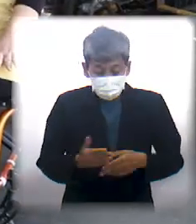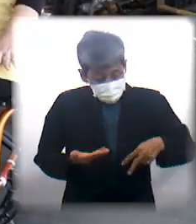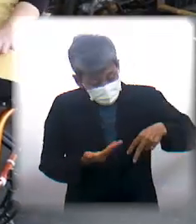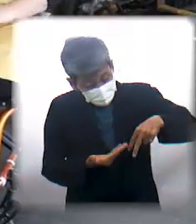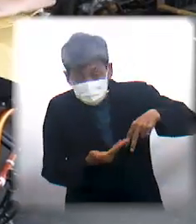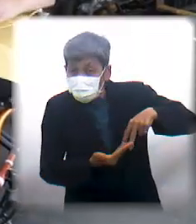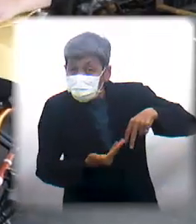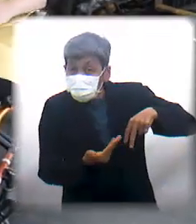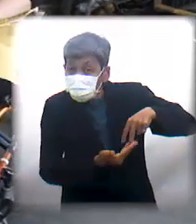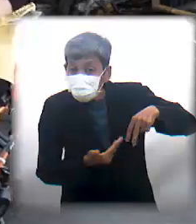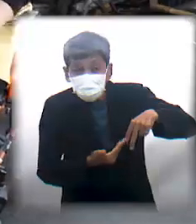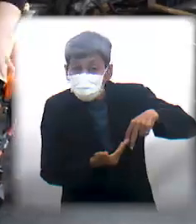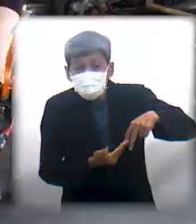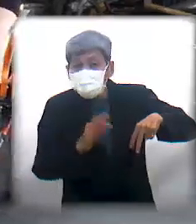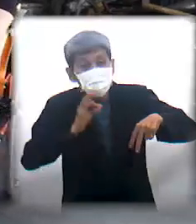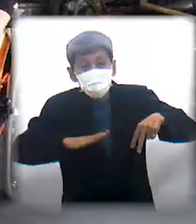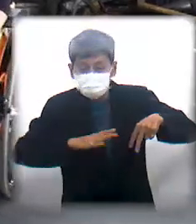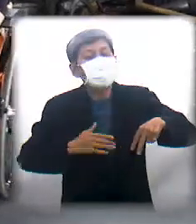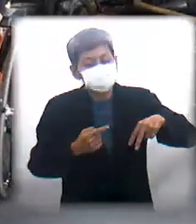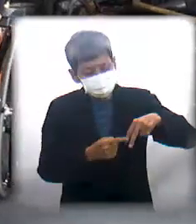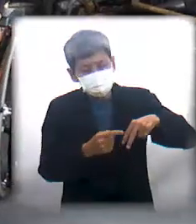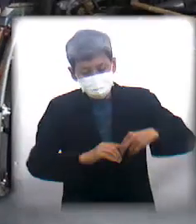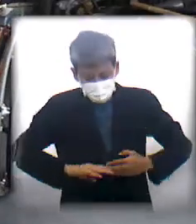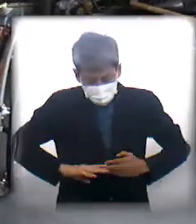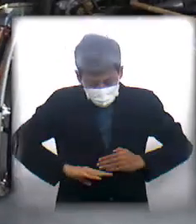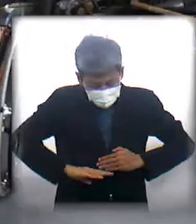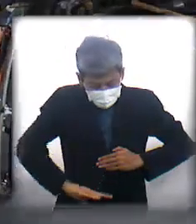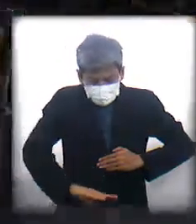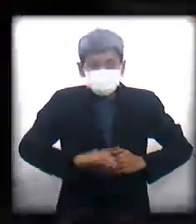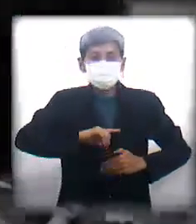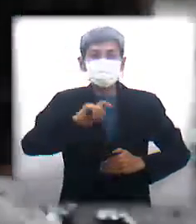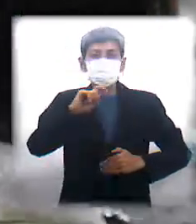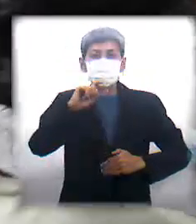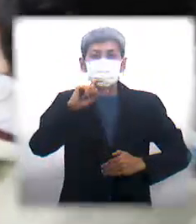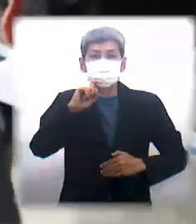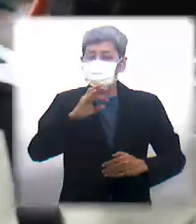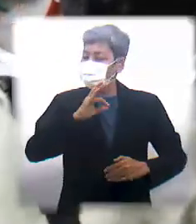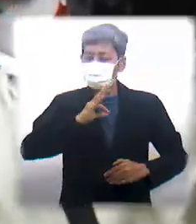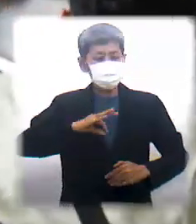าไม่มีความรู้สึกเงี้ยหรอ ไม่มีเลยครับตั้งแต่ใต้ปลายปีลงไปเลยครับ